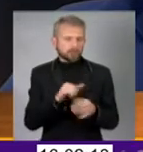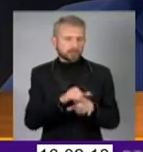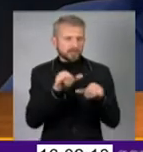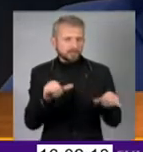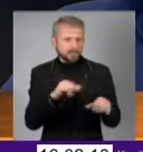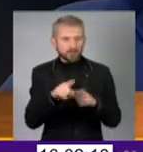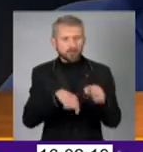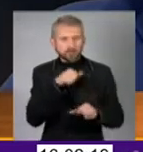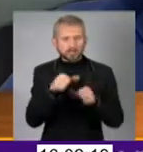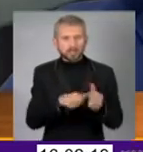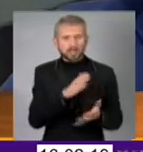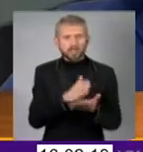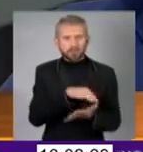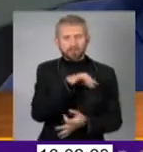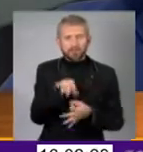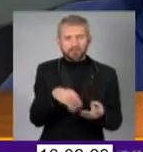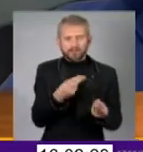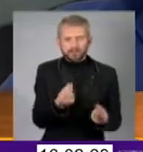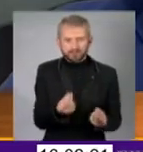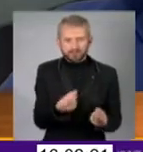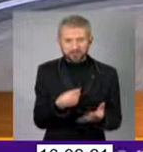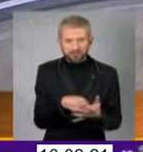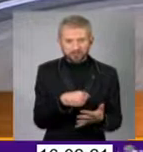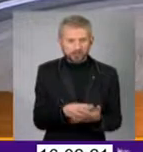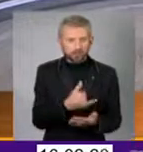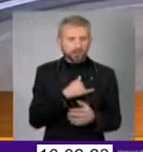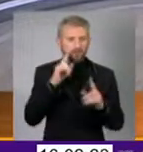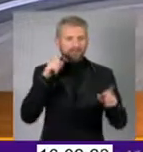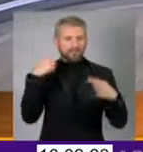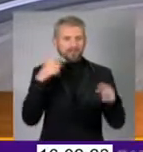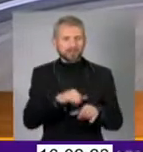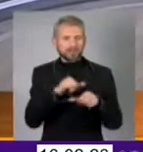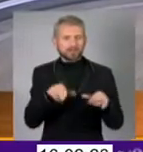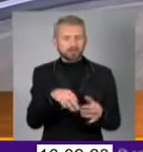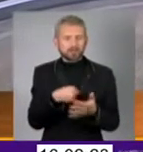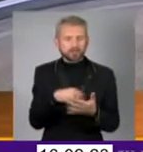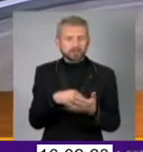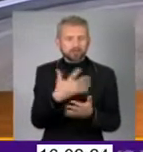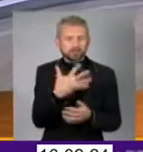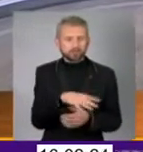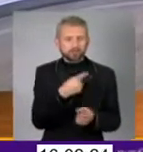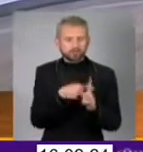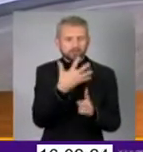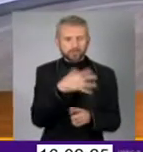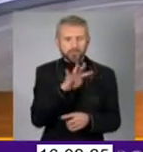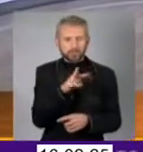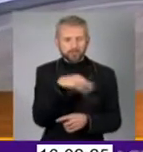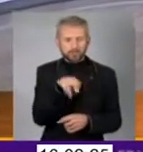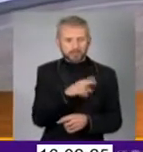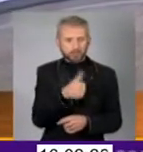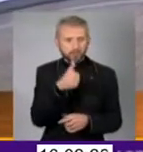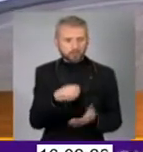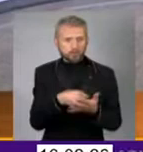нас наступний рік є профіцитним з бюджетом, угу. У нас шалений приріст по бюджету, ми маємо 54 мільярди, це хороший бюджет